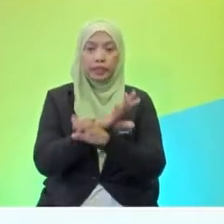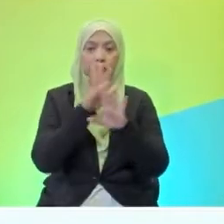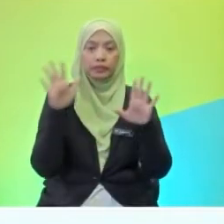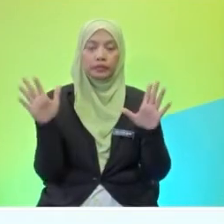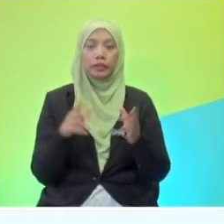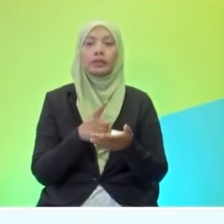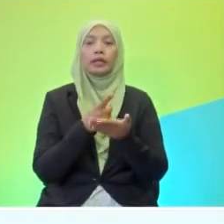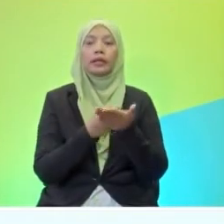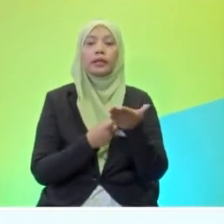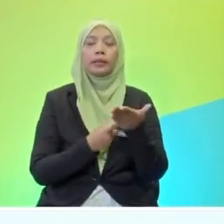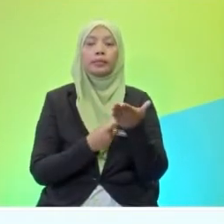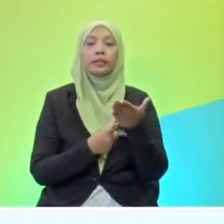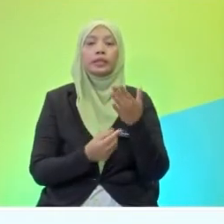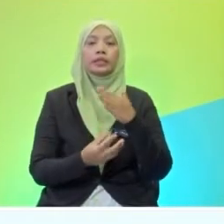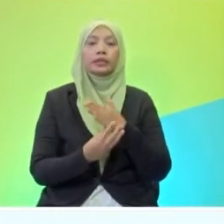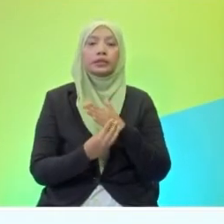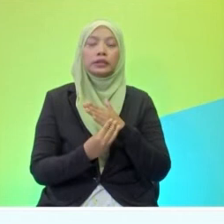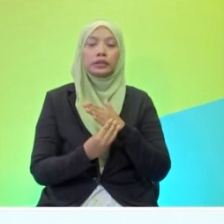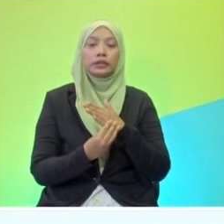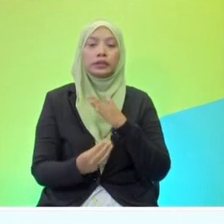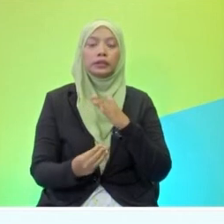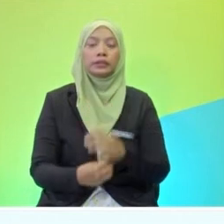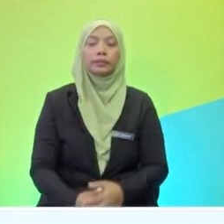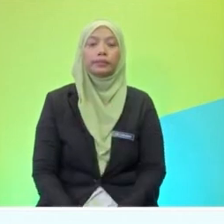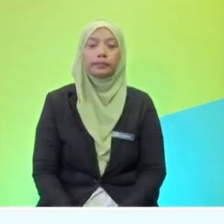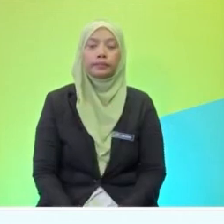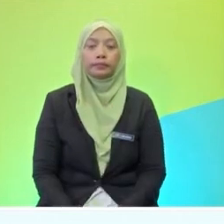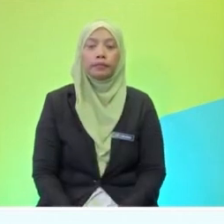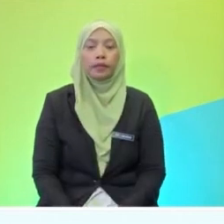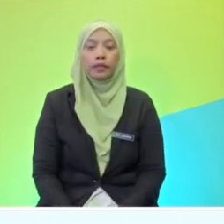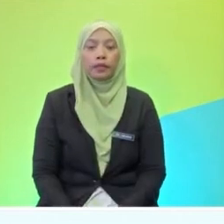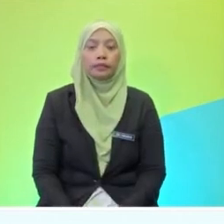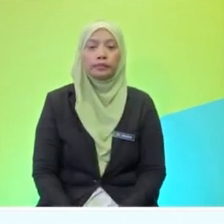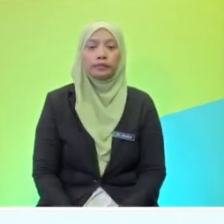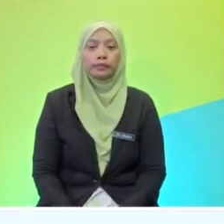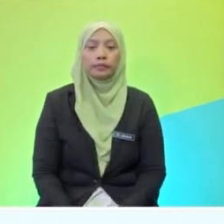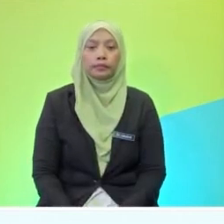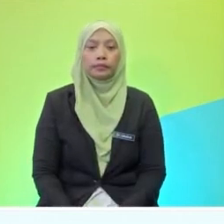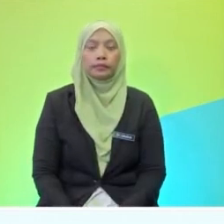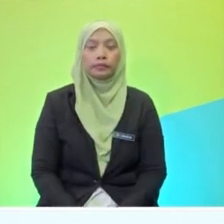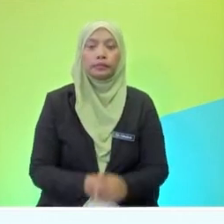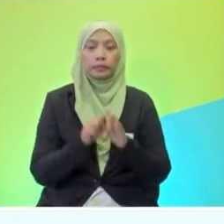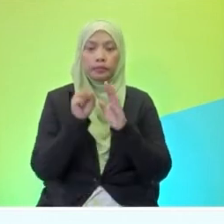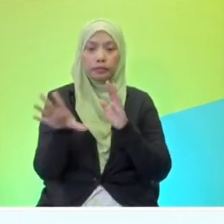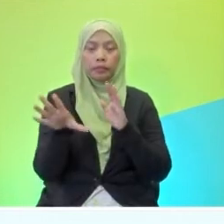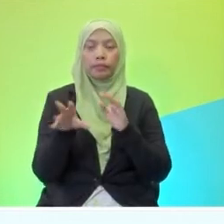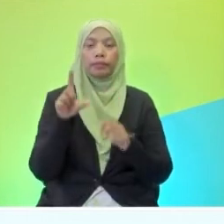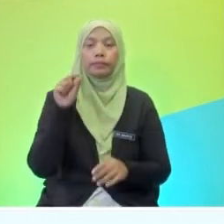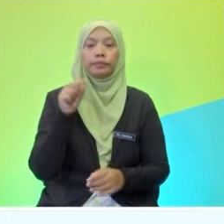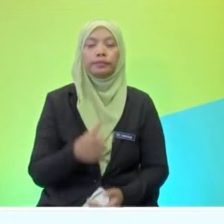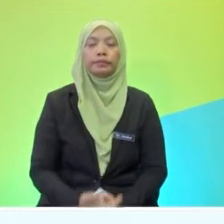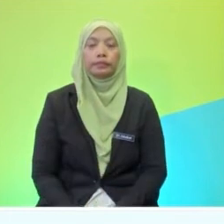sistem tidak diuruskan secara sistematik bagi setiap eliman berikut Oke kita tengok dia bagi 12 maka